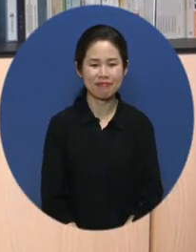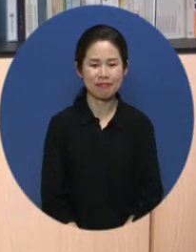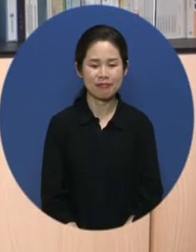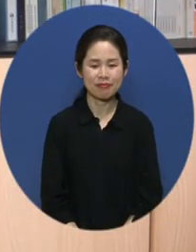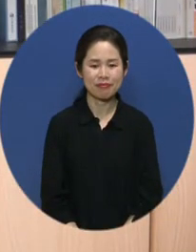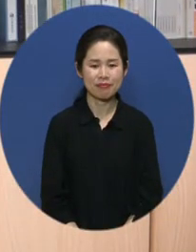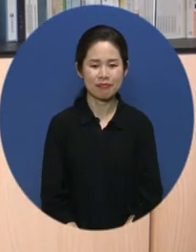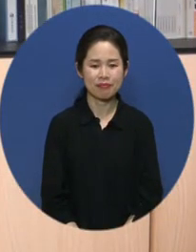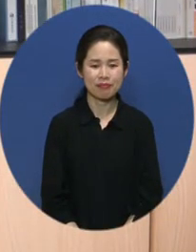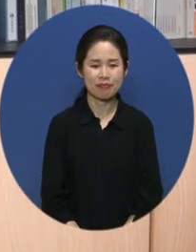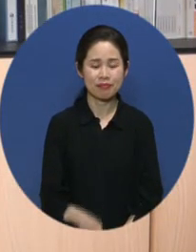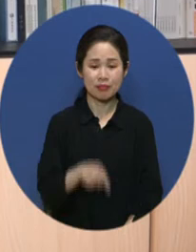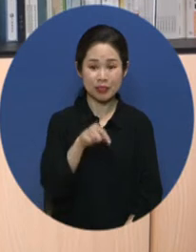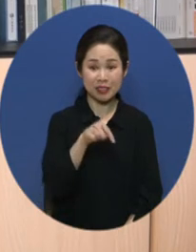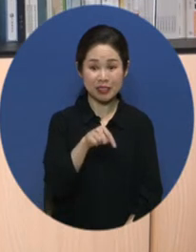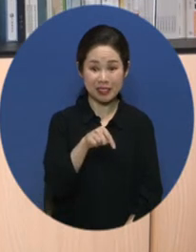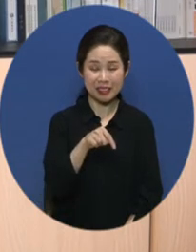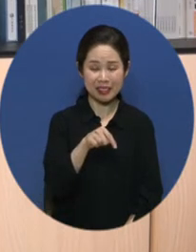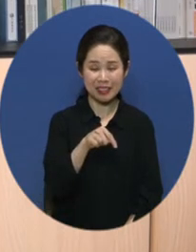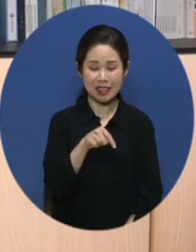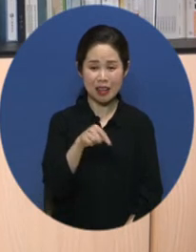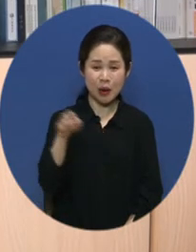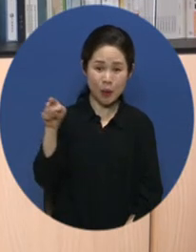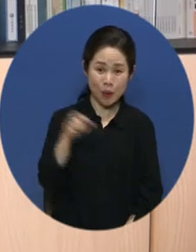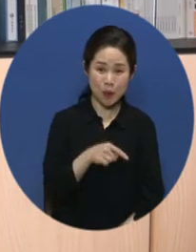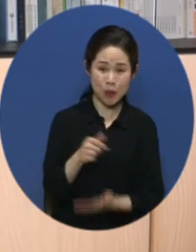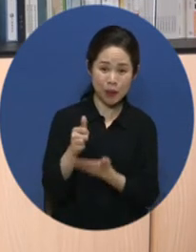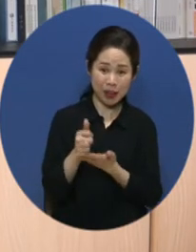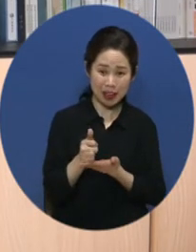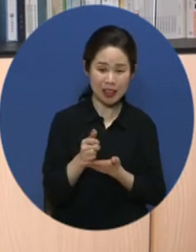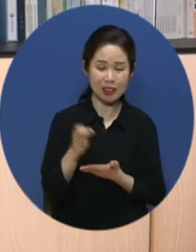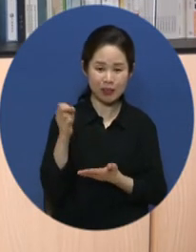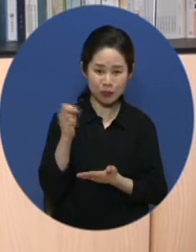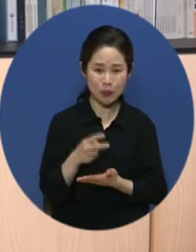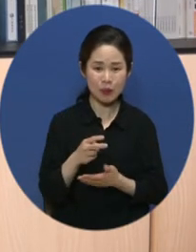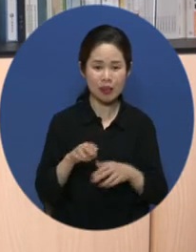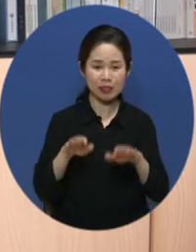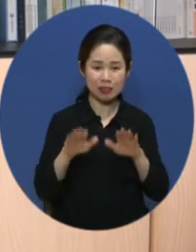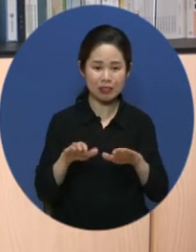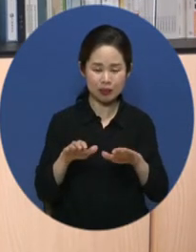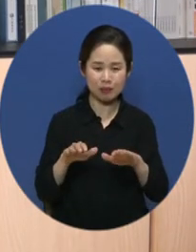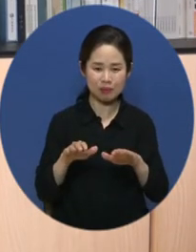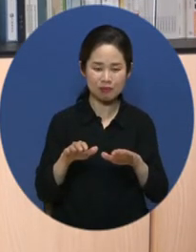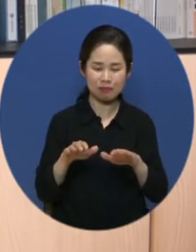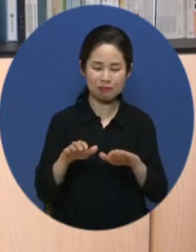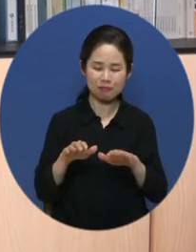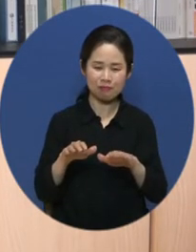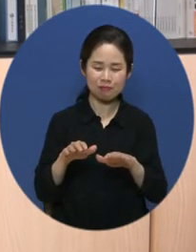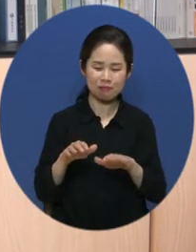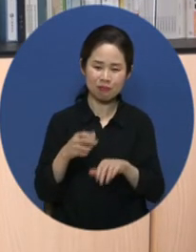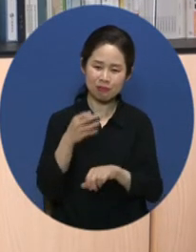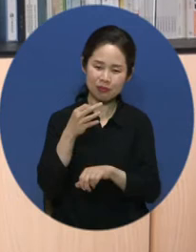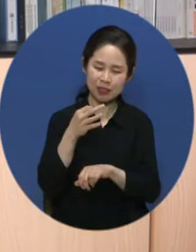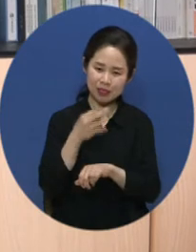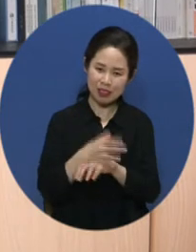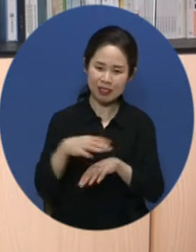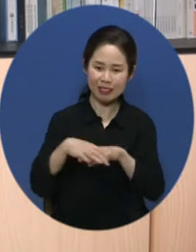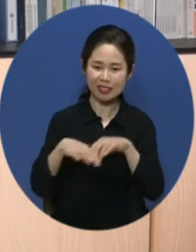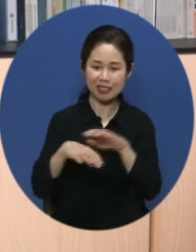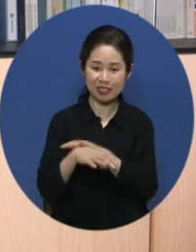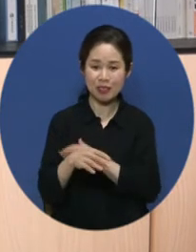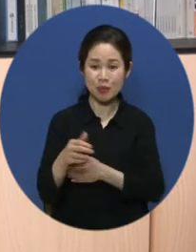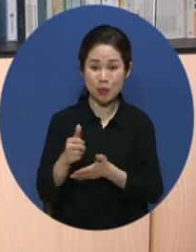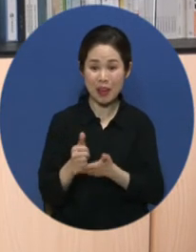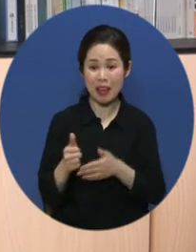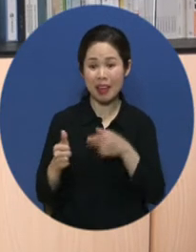그럼 아지오를 이제 앞으로 이용하실 고객과 네. 지금 이용하고 계신 고객님들에게 네. 하고 싶은 말이 있다면 어떤 게 있을까요?